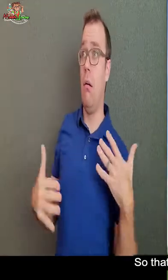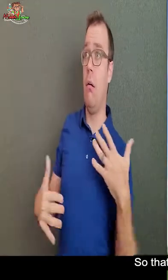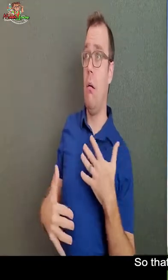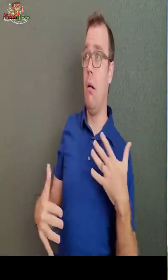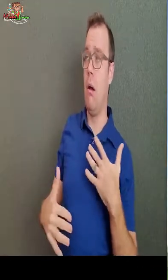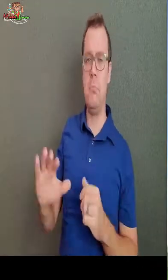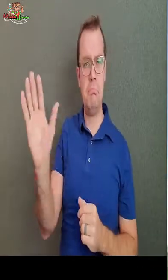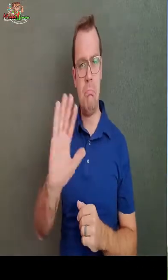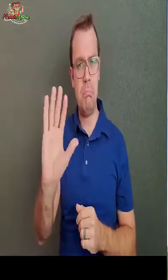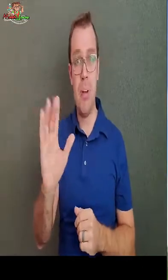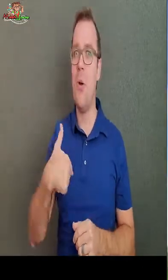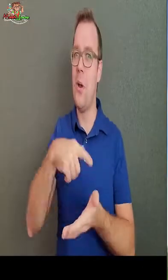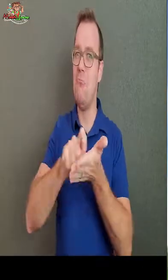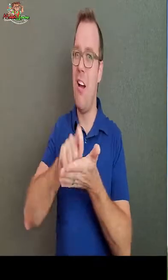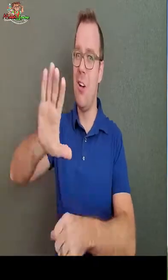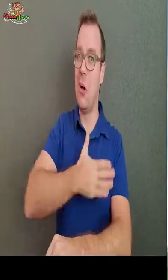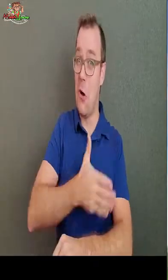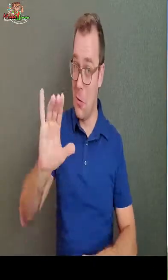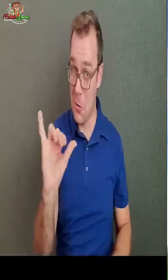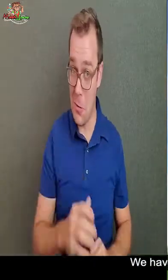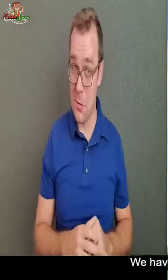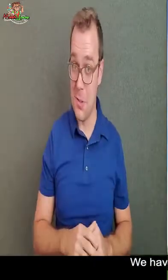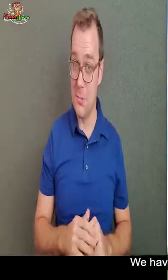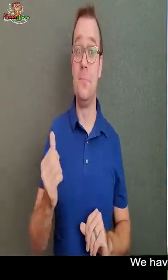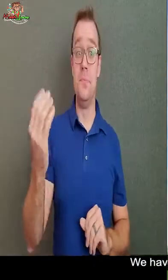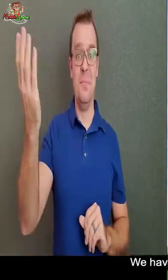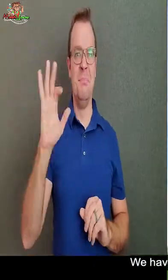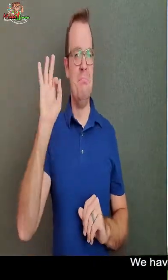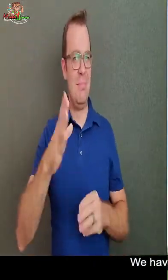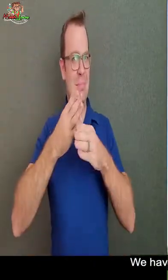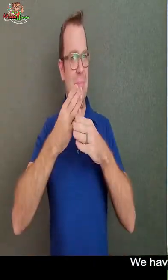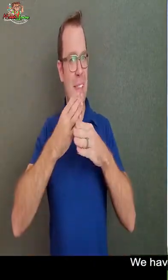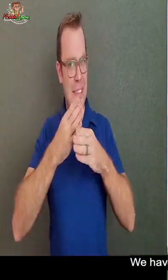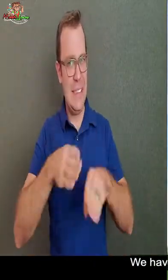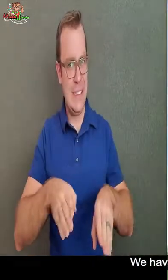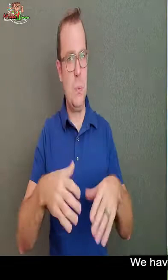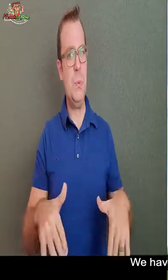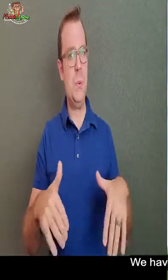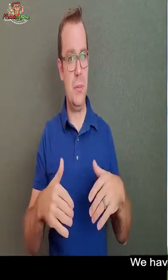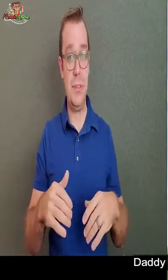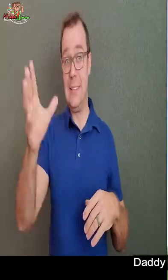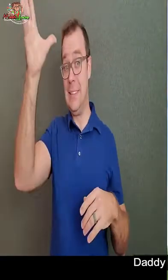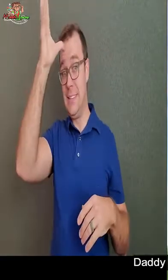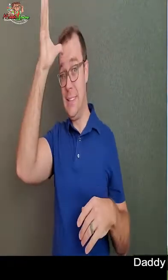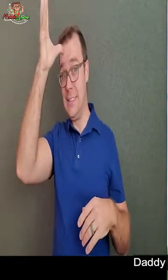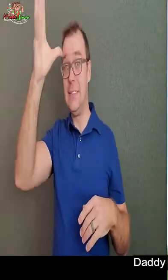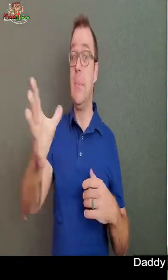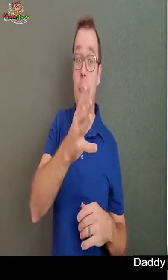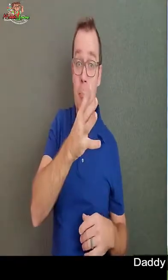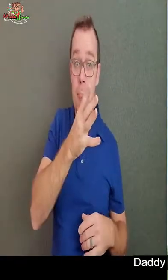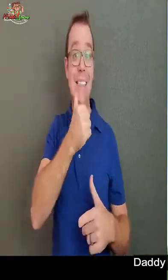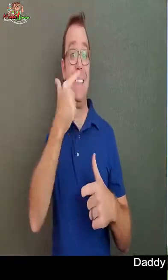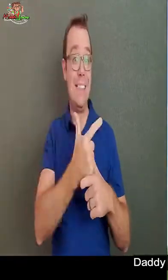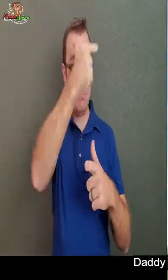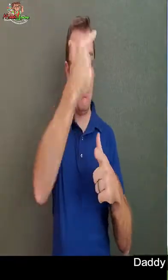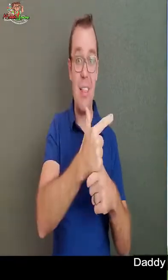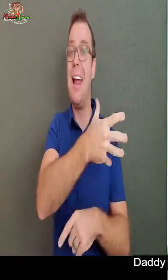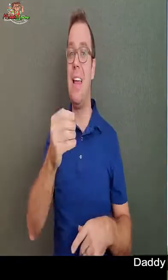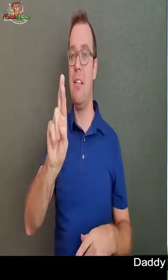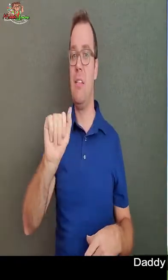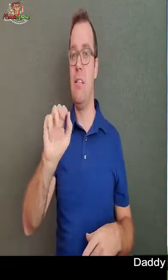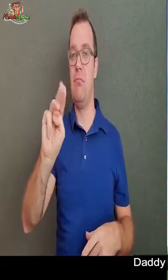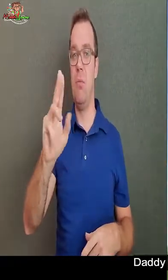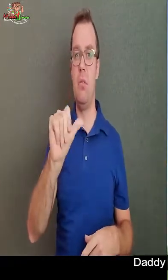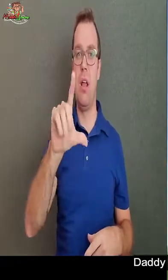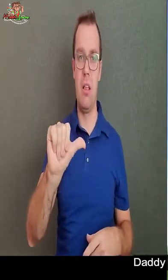से। और फिर हमने एक गाना भी बनाया है, हमने डिविजन के अंदर एक वो गाना भी बताया था आपको कि डैडी मम्मी सिस्टर ब्रदर एंड